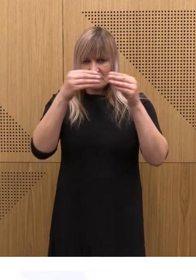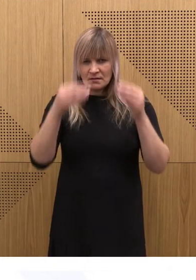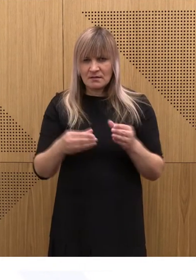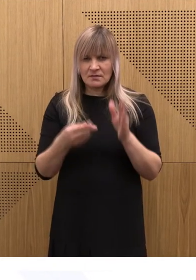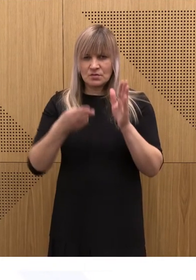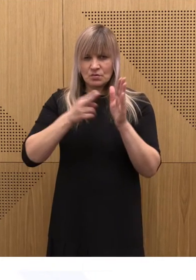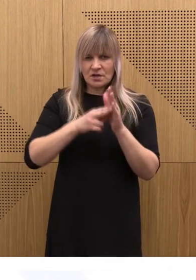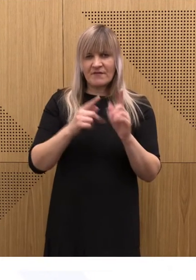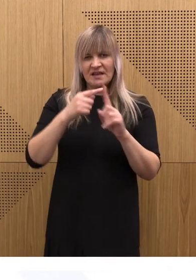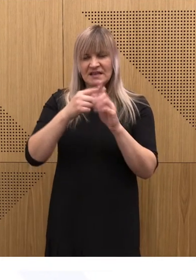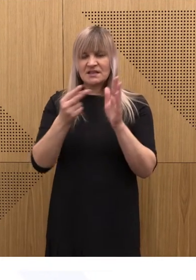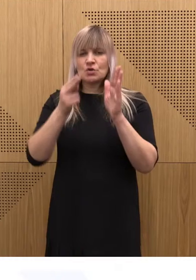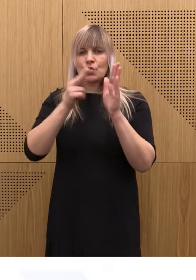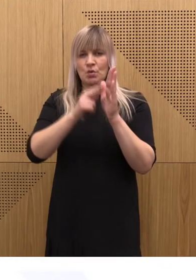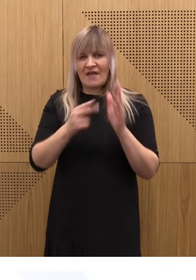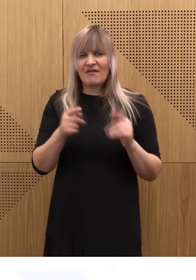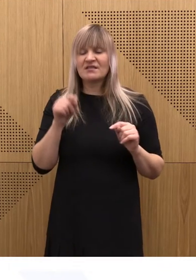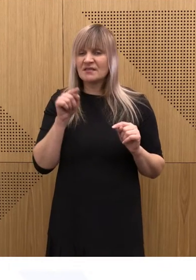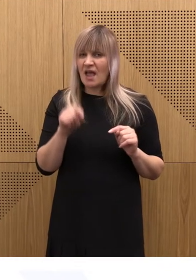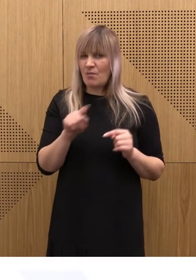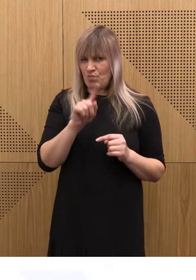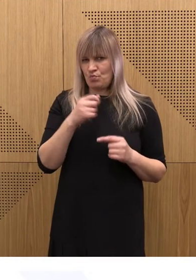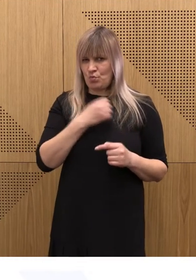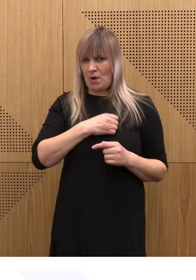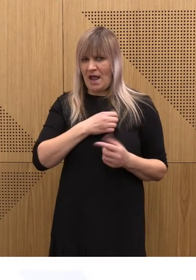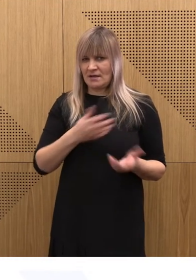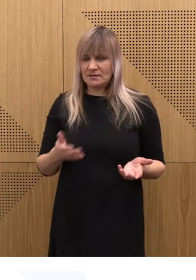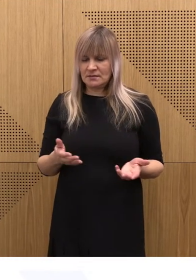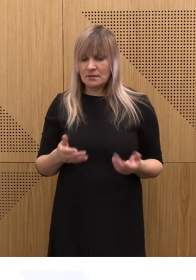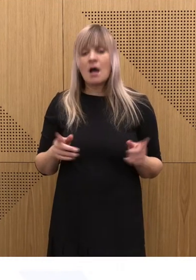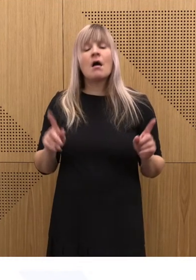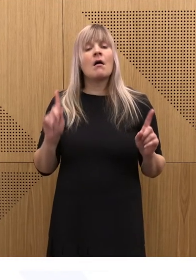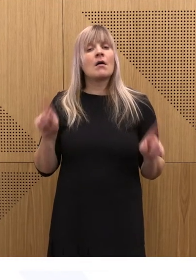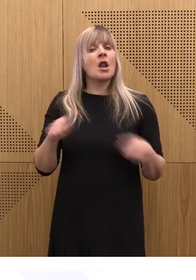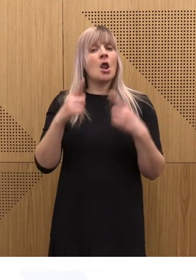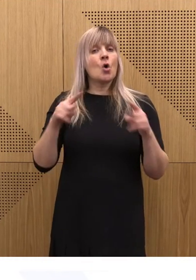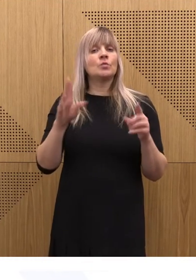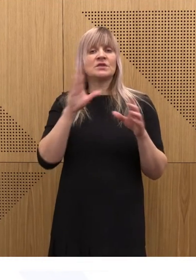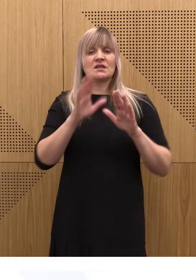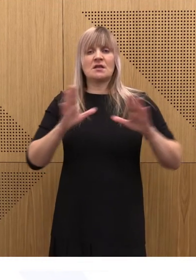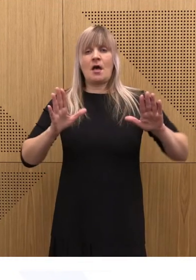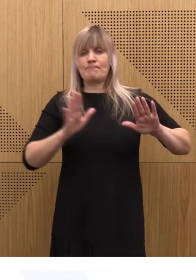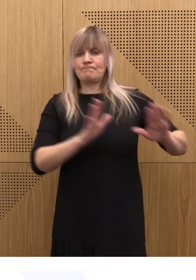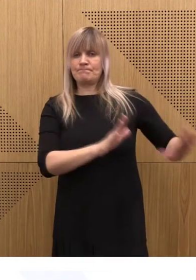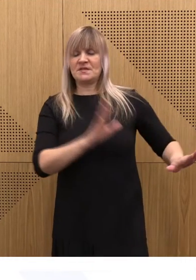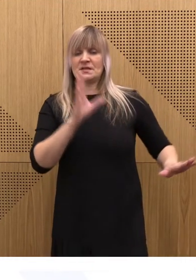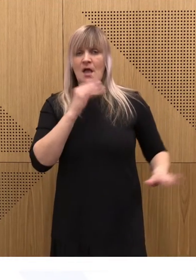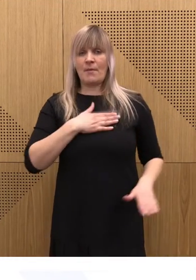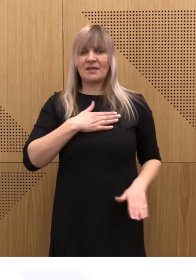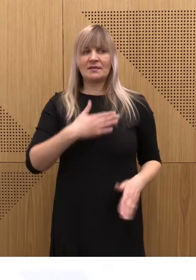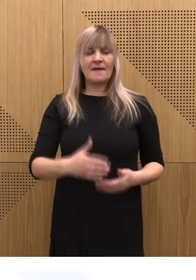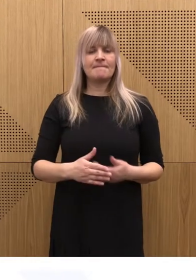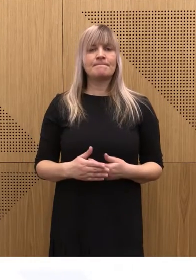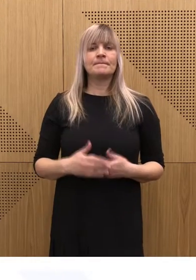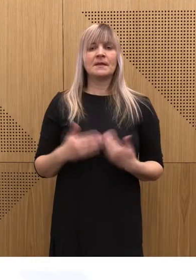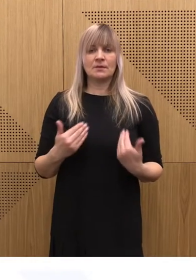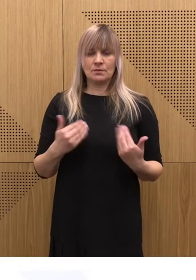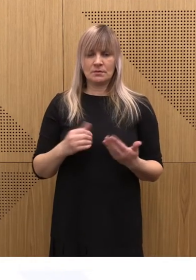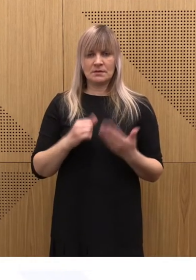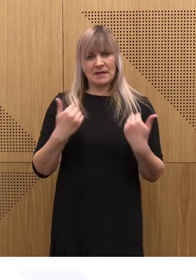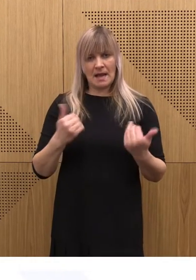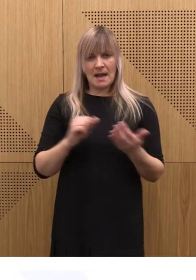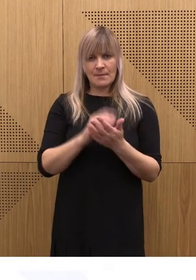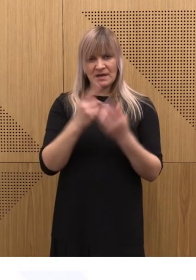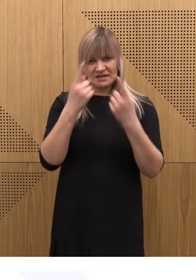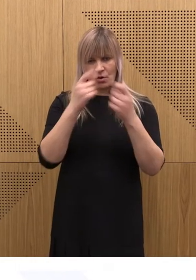mured. Aga laulmised ja sellised kiriku muud toimingud saab küllalt kenasti maandatud. Aitäh! Aitäh!